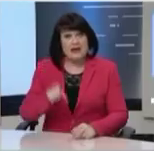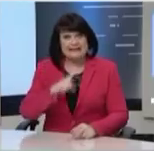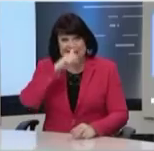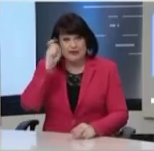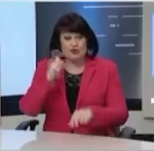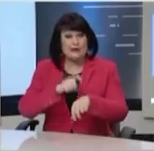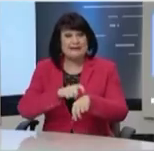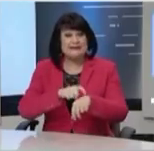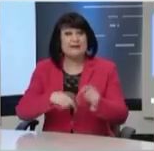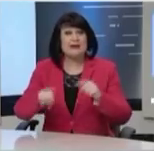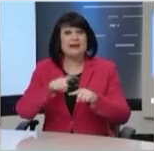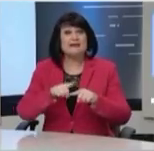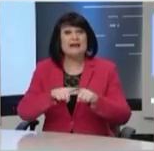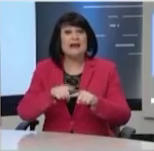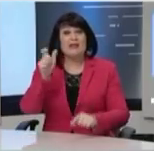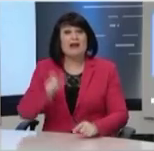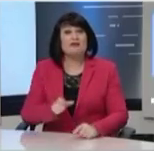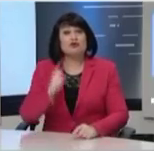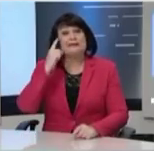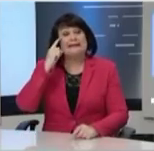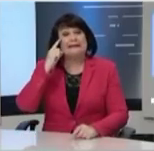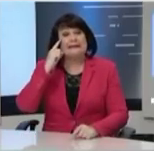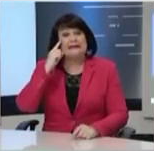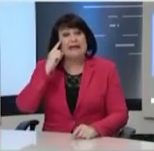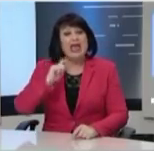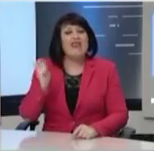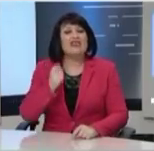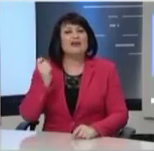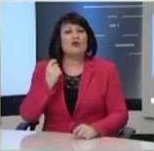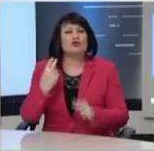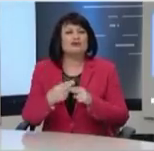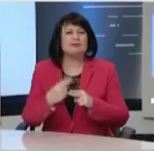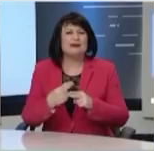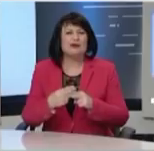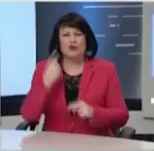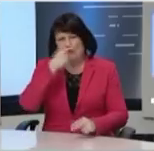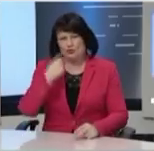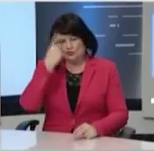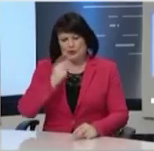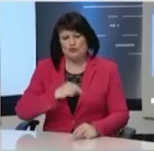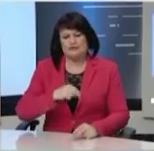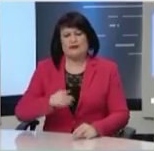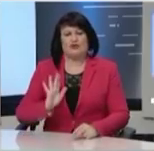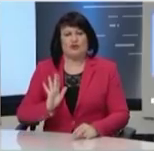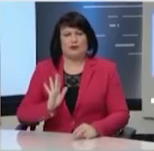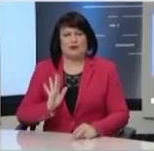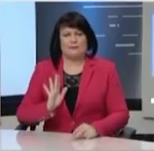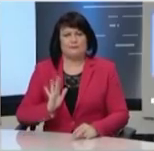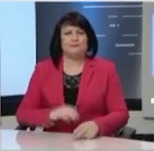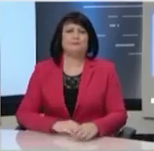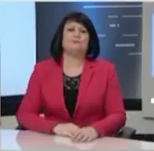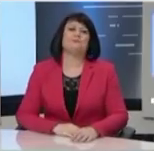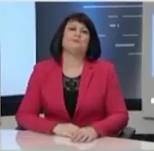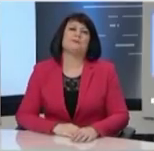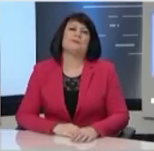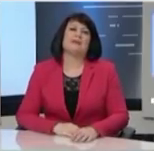δύσκολη στιγμή για τη χώρα έβαλε μπροστά αυτό που καταλάβαινε ως εθνικό και όχι ως προσωπικό συμφέρον. Είμαι